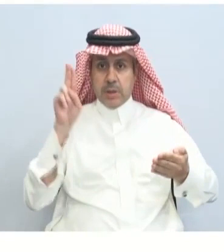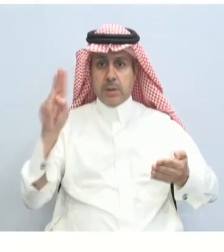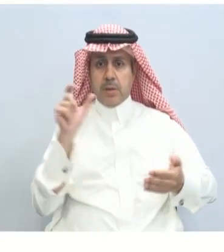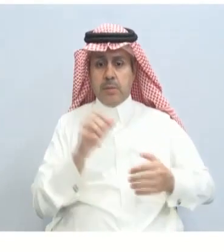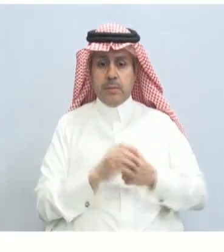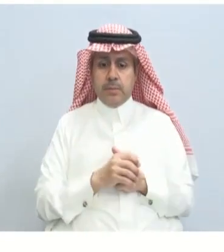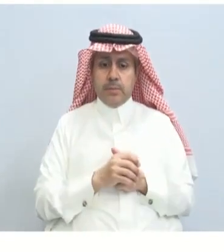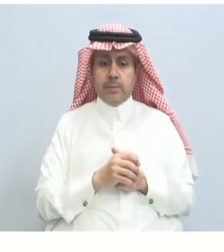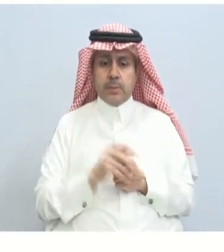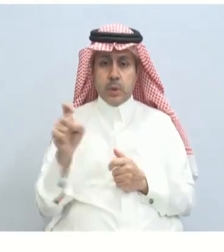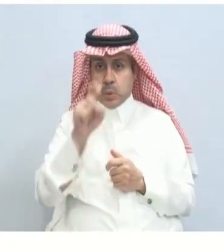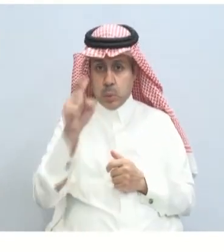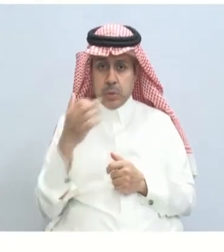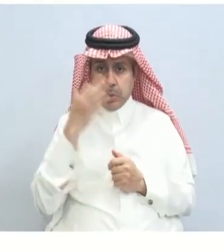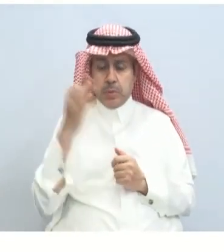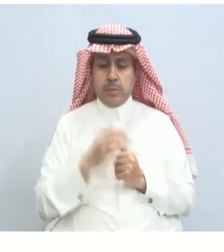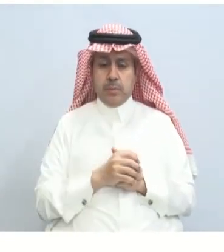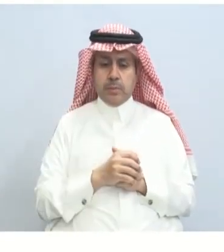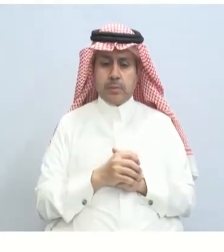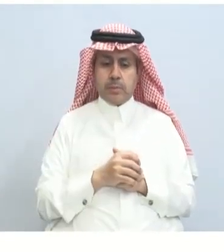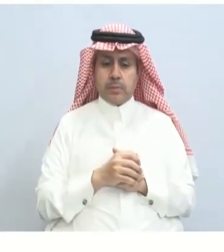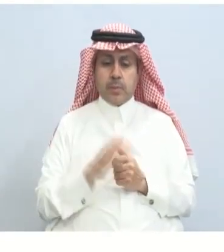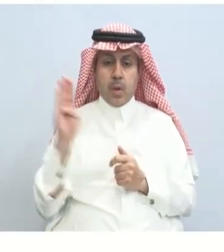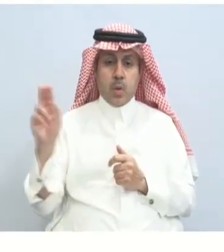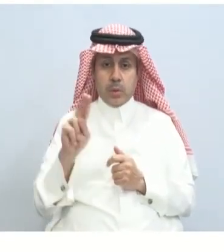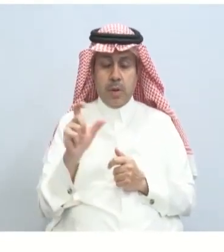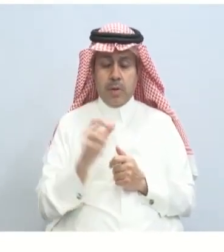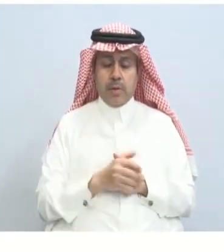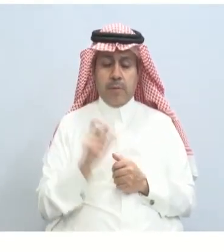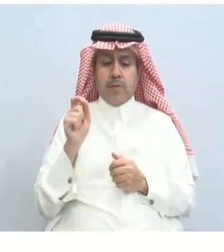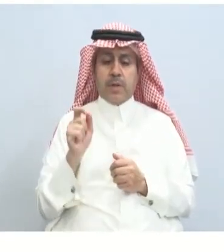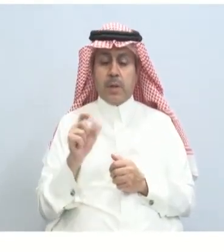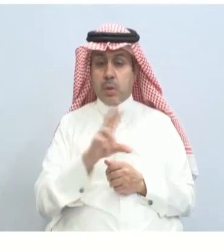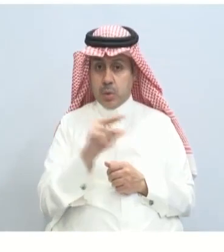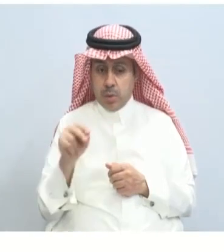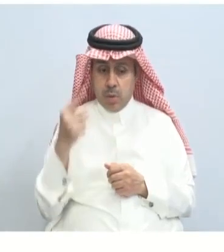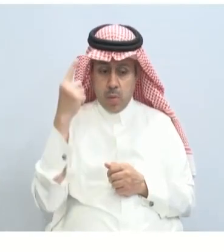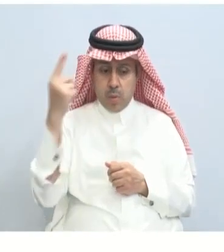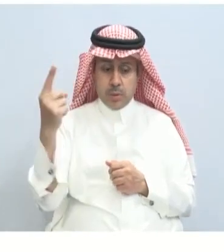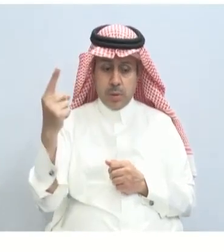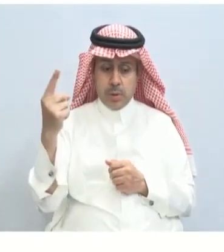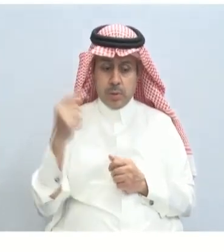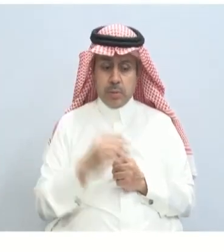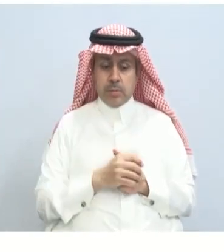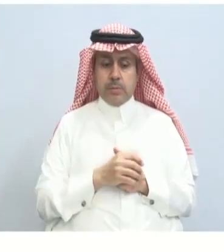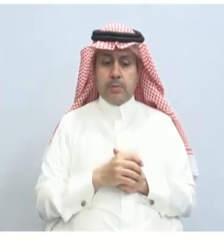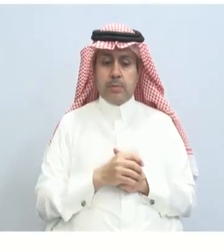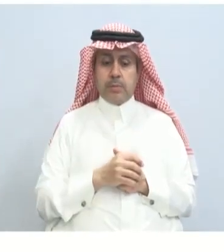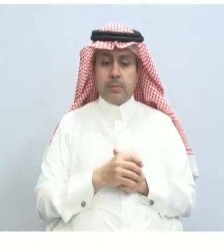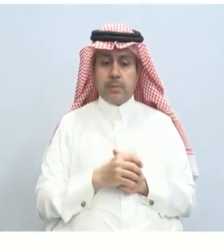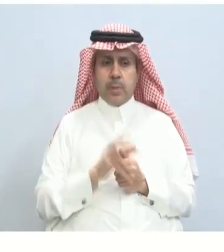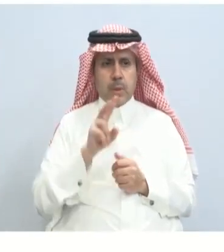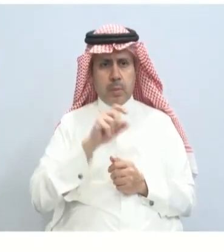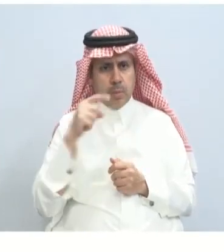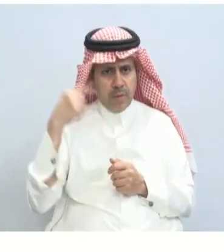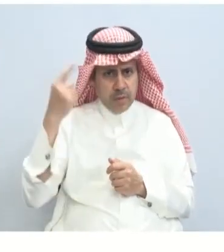جدا فبالتالي راح اقول ان الكوتان ثيتا يساوي واحد على تان ثيتا حتى ما احتاج يك الربع اللي انا